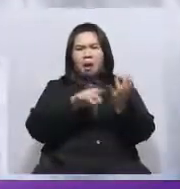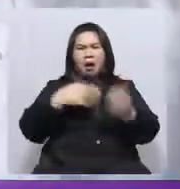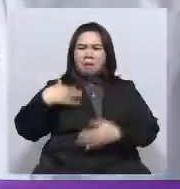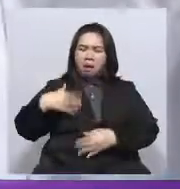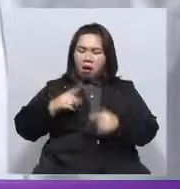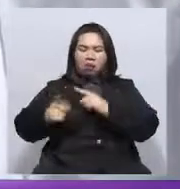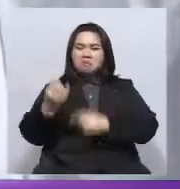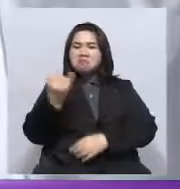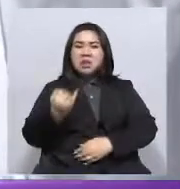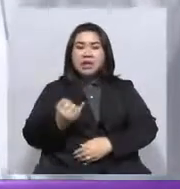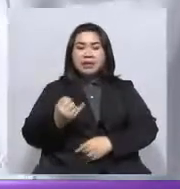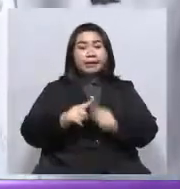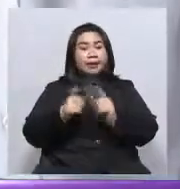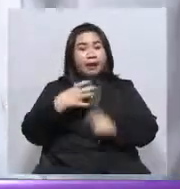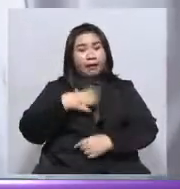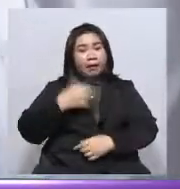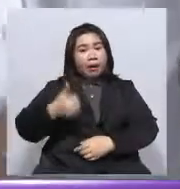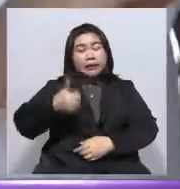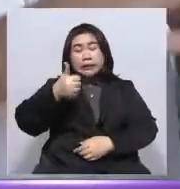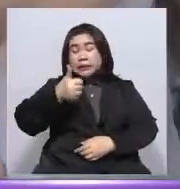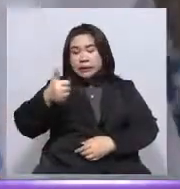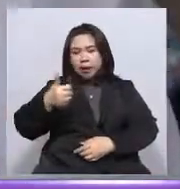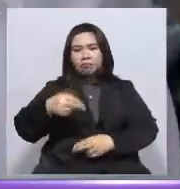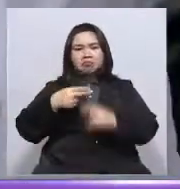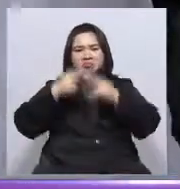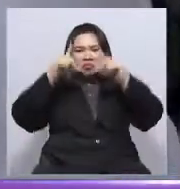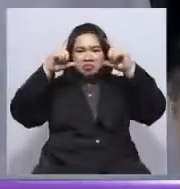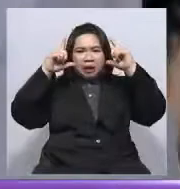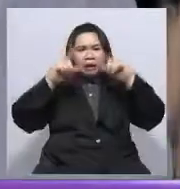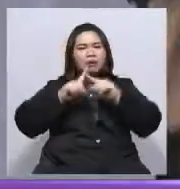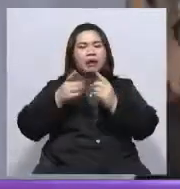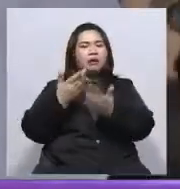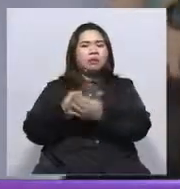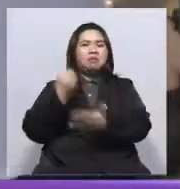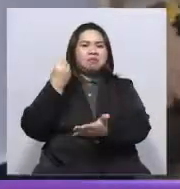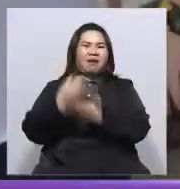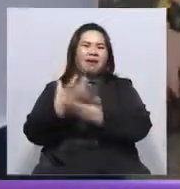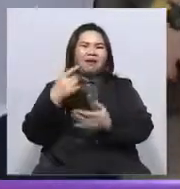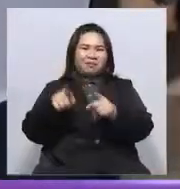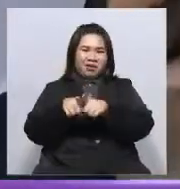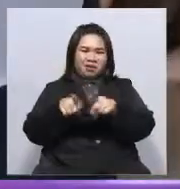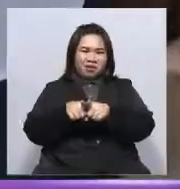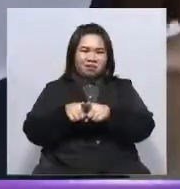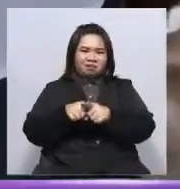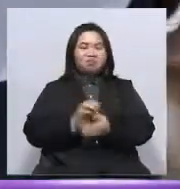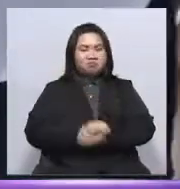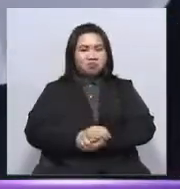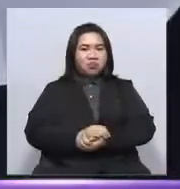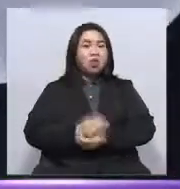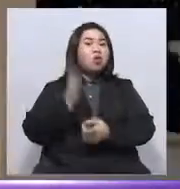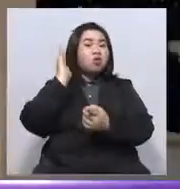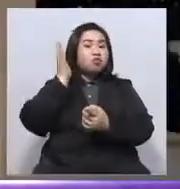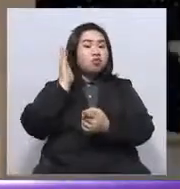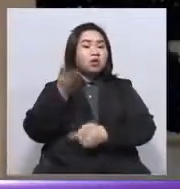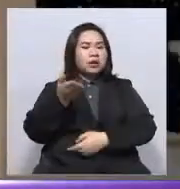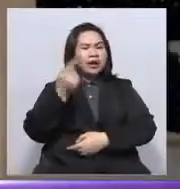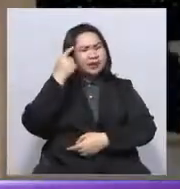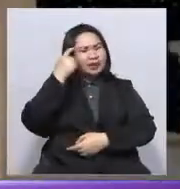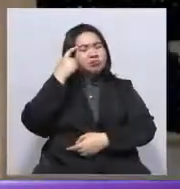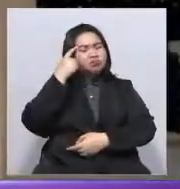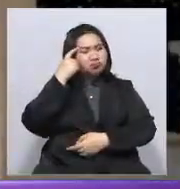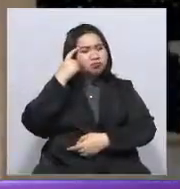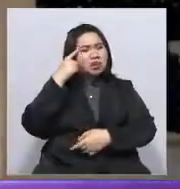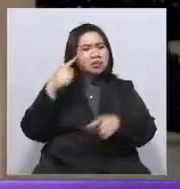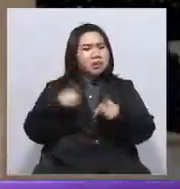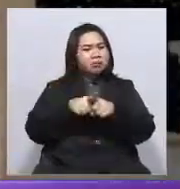เมื่ออยากได้ของดีค่ะก็ต้องซื้อยี่ห้อดังมาใช้แต่ราคาก็สูงเกินไปทำให้เคคุ้มอักษรมองเห็นช่อง